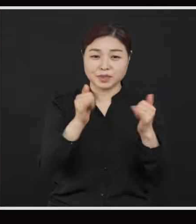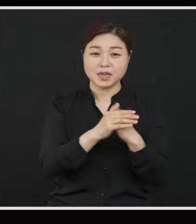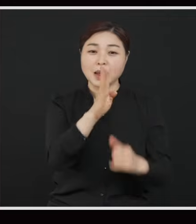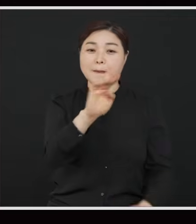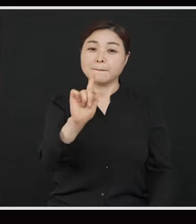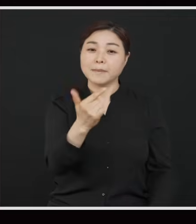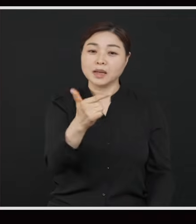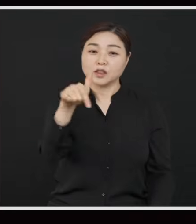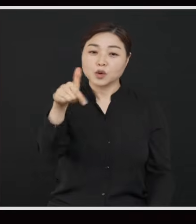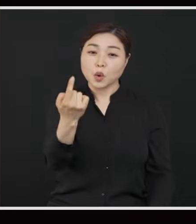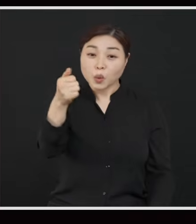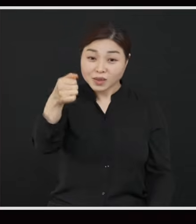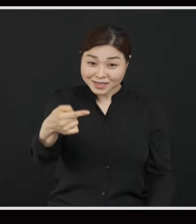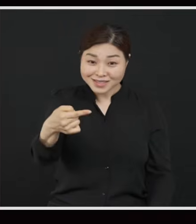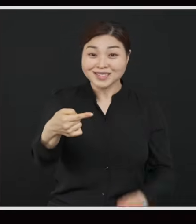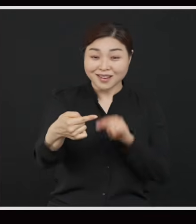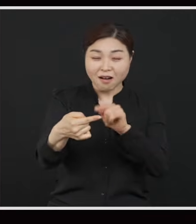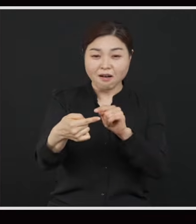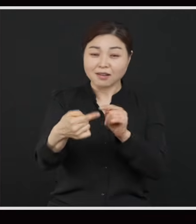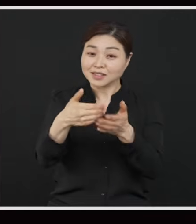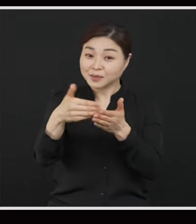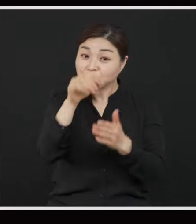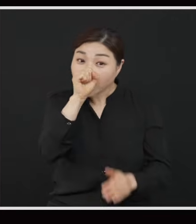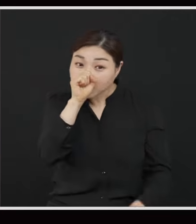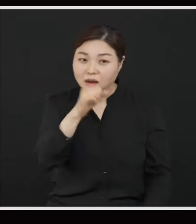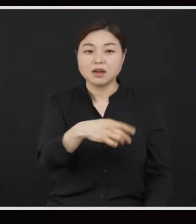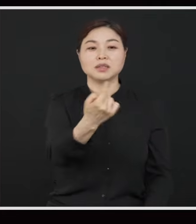분들 반고 좋아하시죠? 반고호